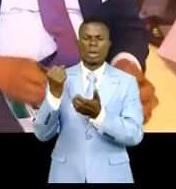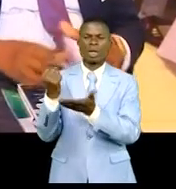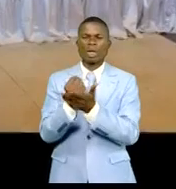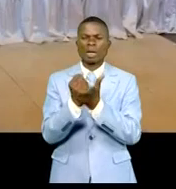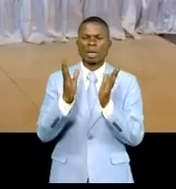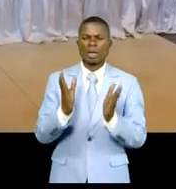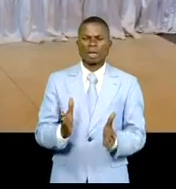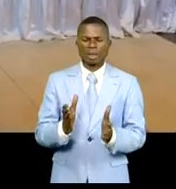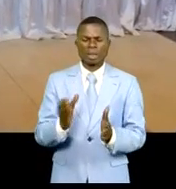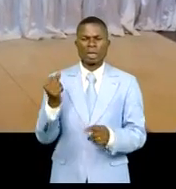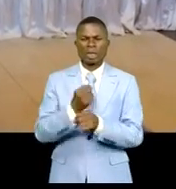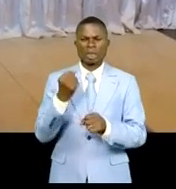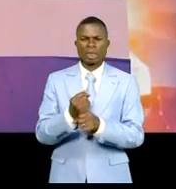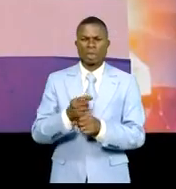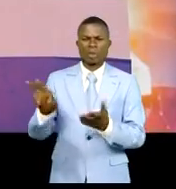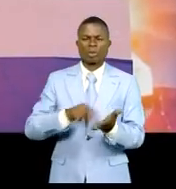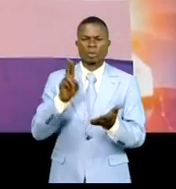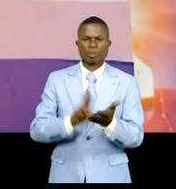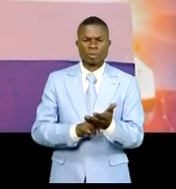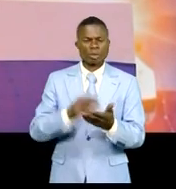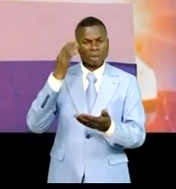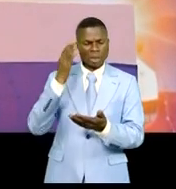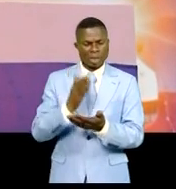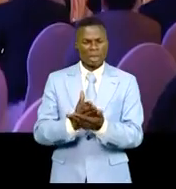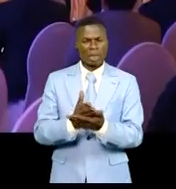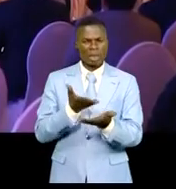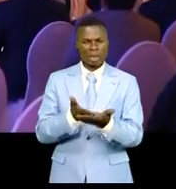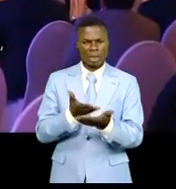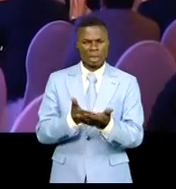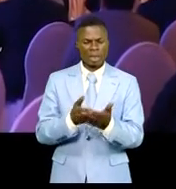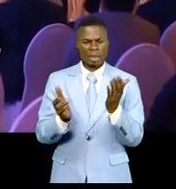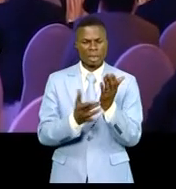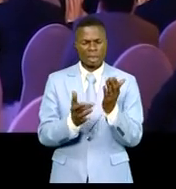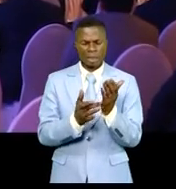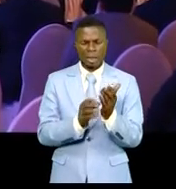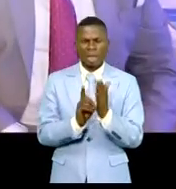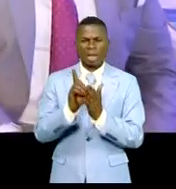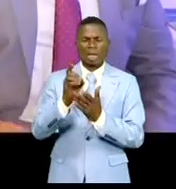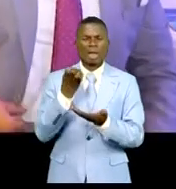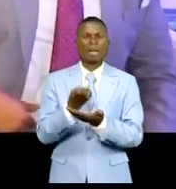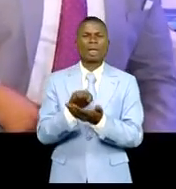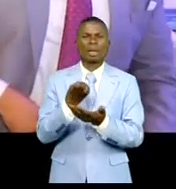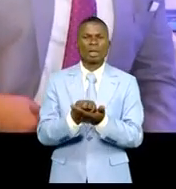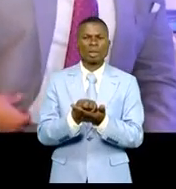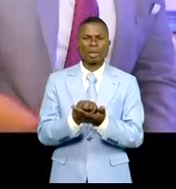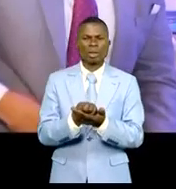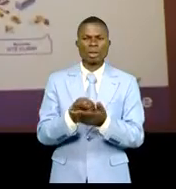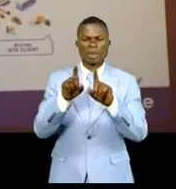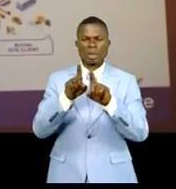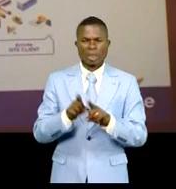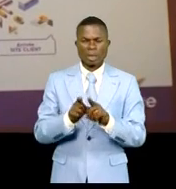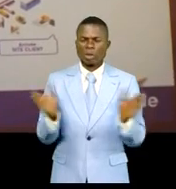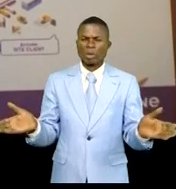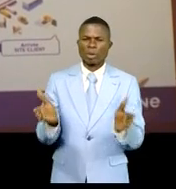économiques et ceux du secteur des assurances pour mettre en place des stratégies de développement économique à même de